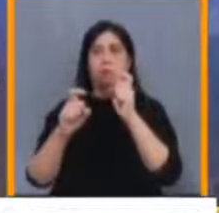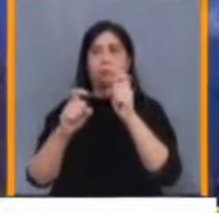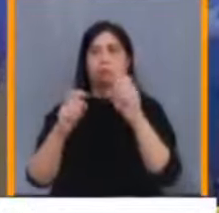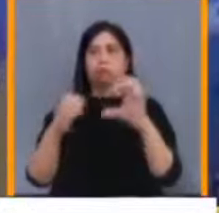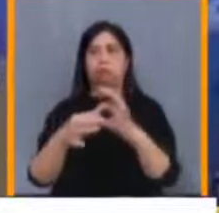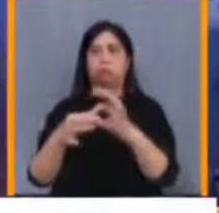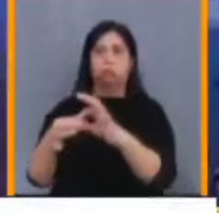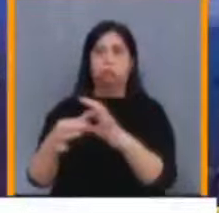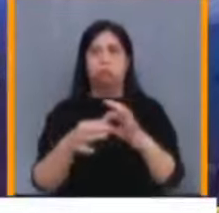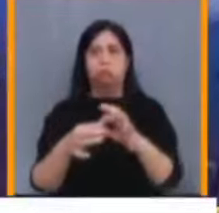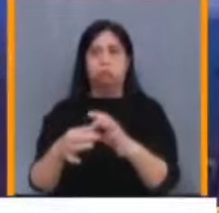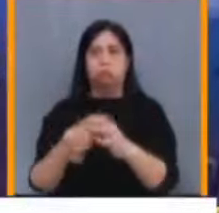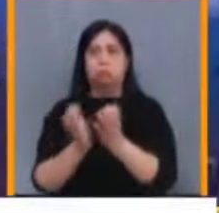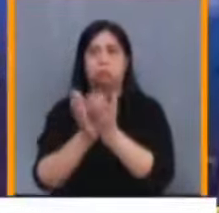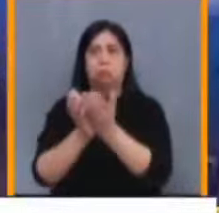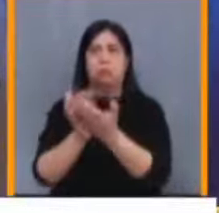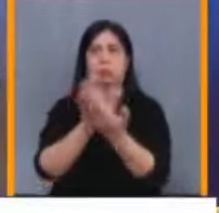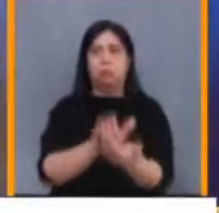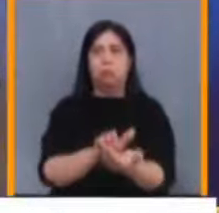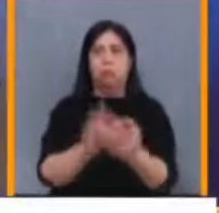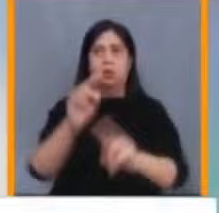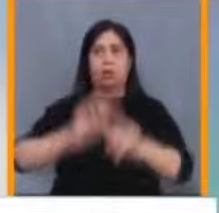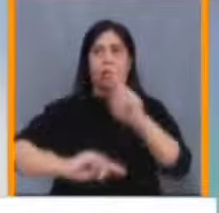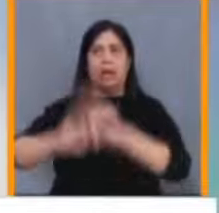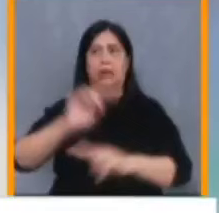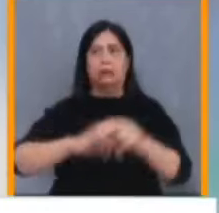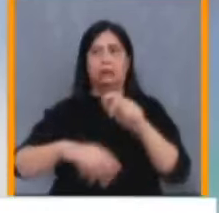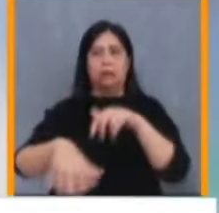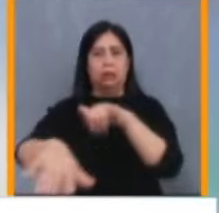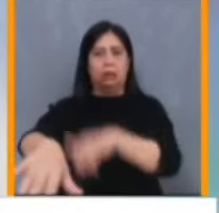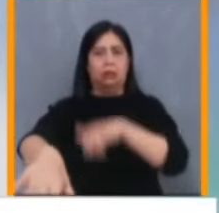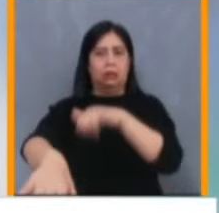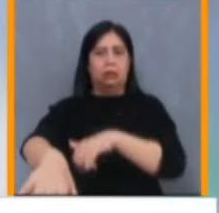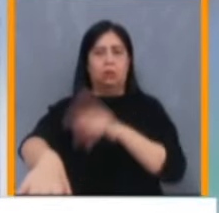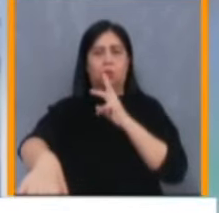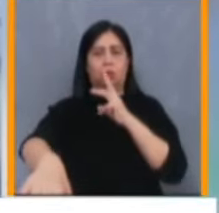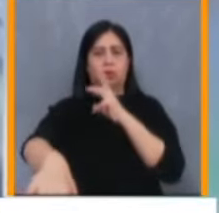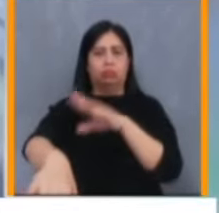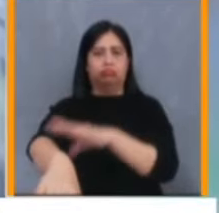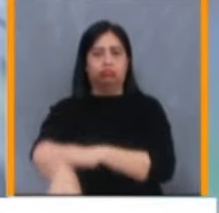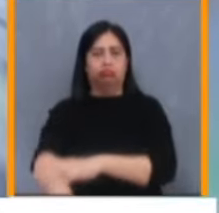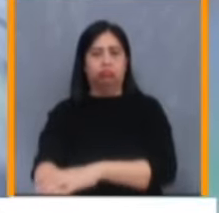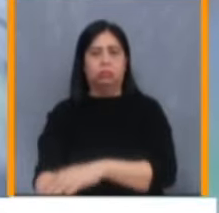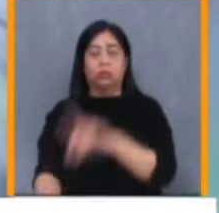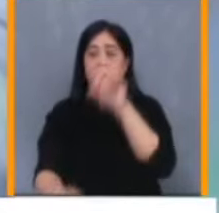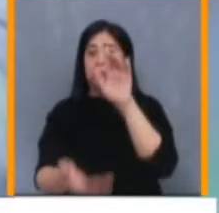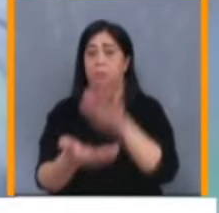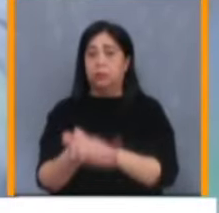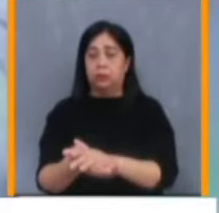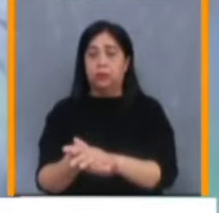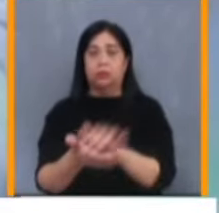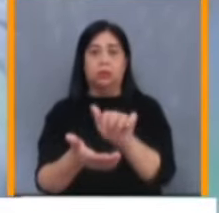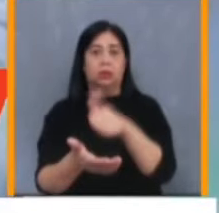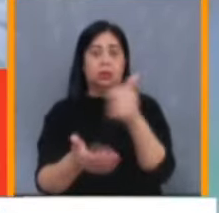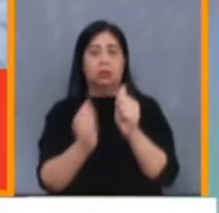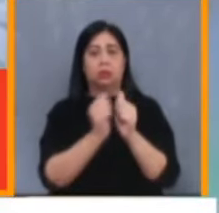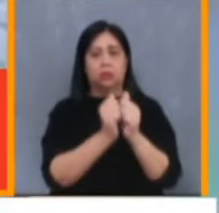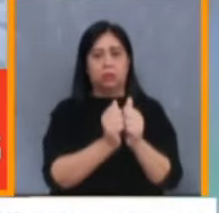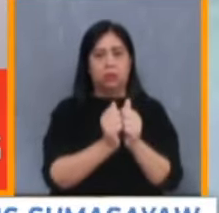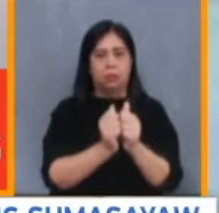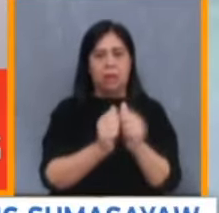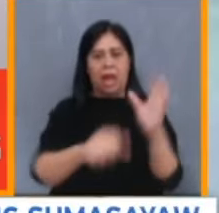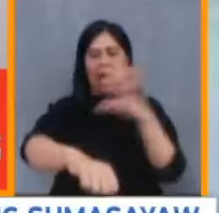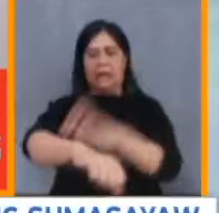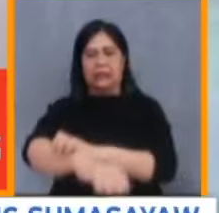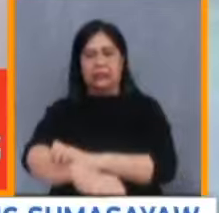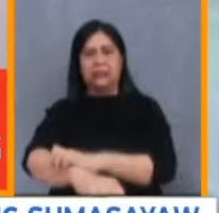ka. Dahil ito naman nakatalapo dyan, ma'am. Naniniwala raw si Ernesto at mga kasama na nakagat ng pating si Mang Ruben